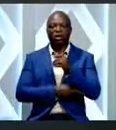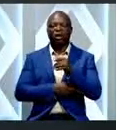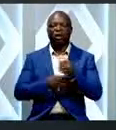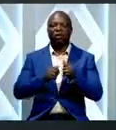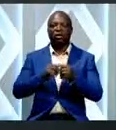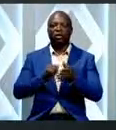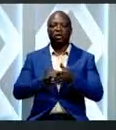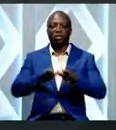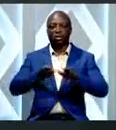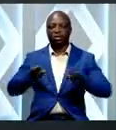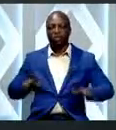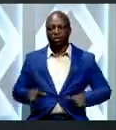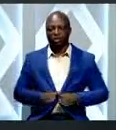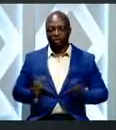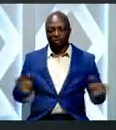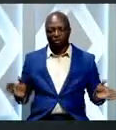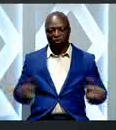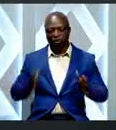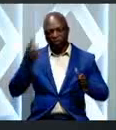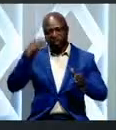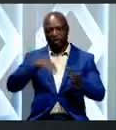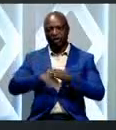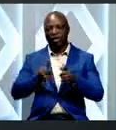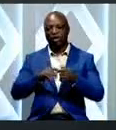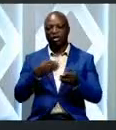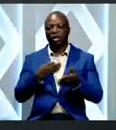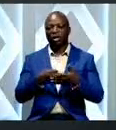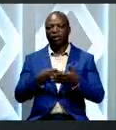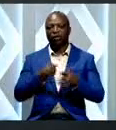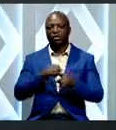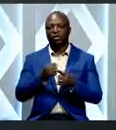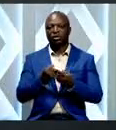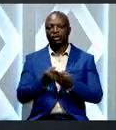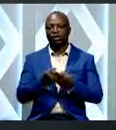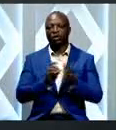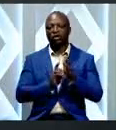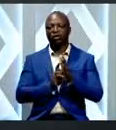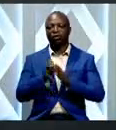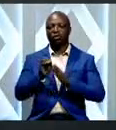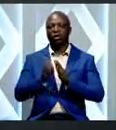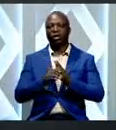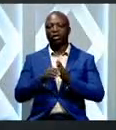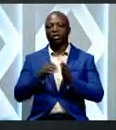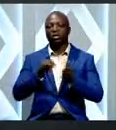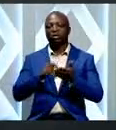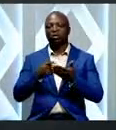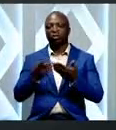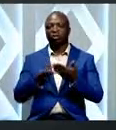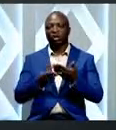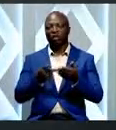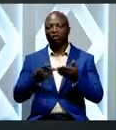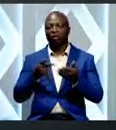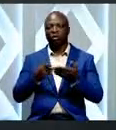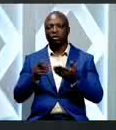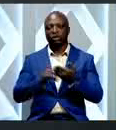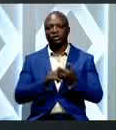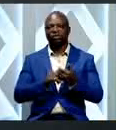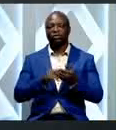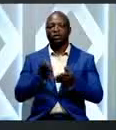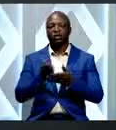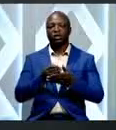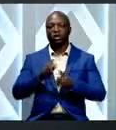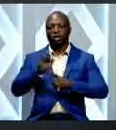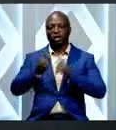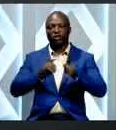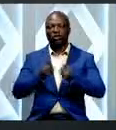UOMOA se mobilisent pour l'accès à la finance climat et le développement d'un portefeuille de projets. Il est surtout question